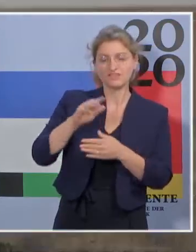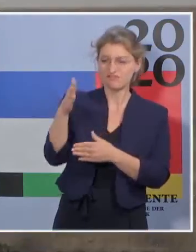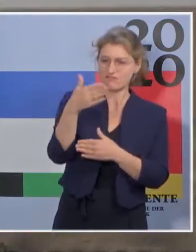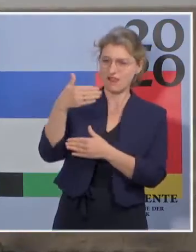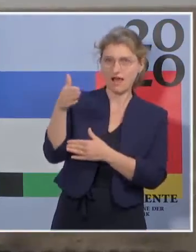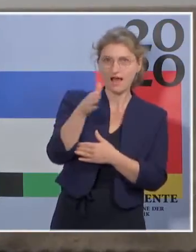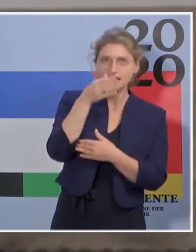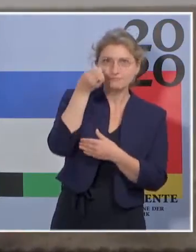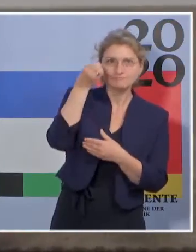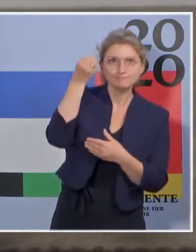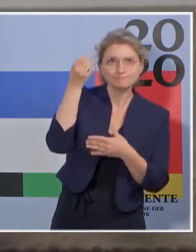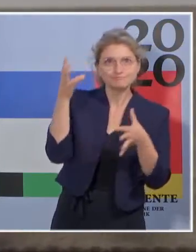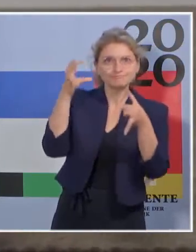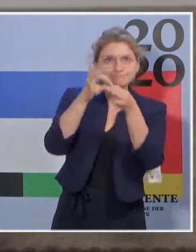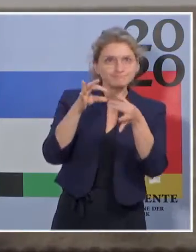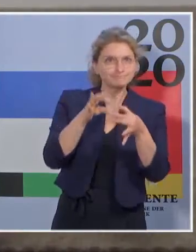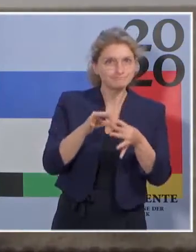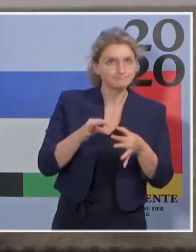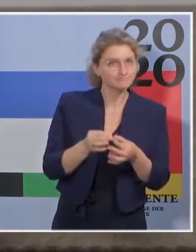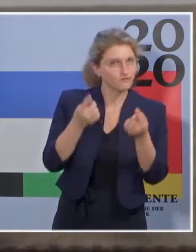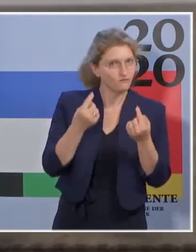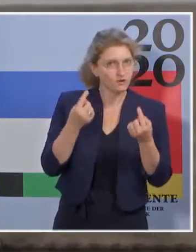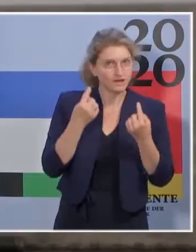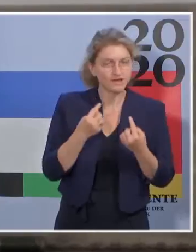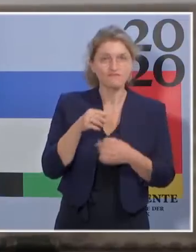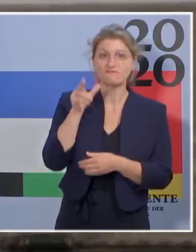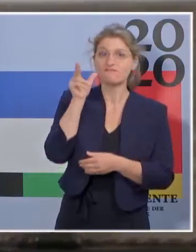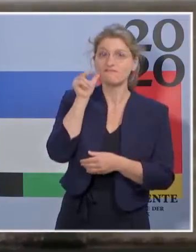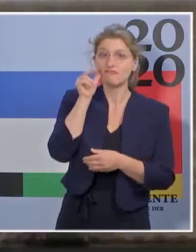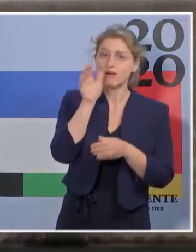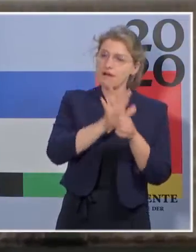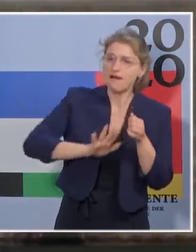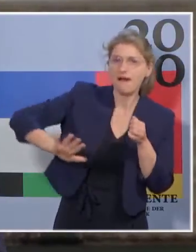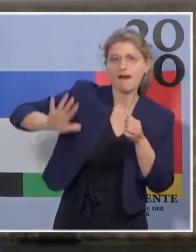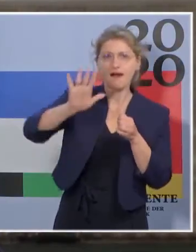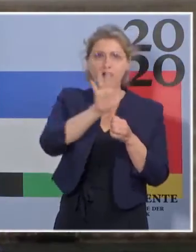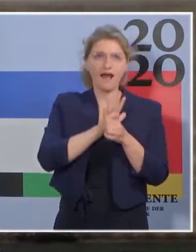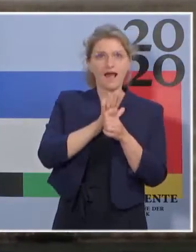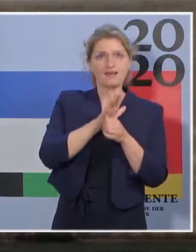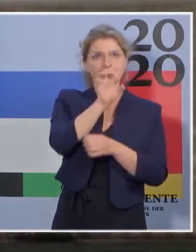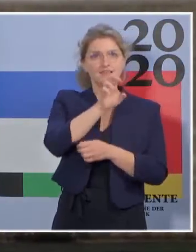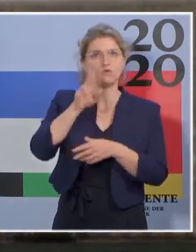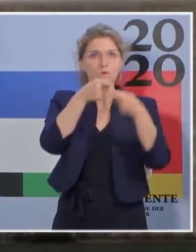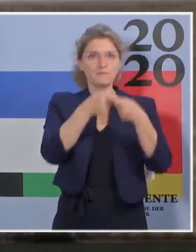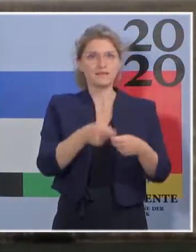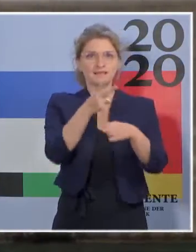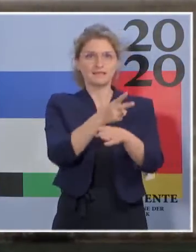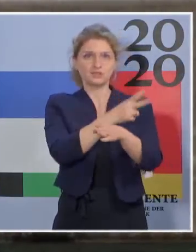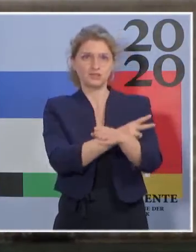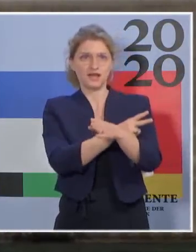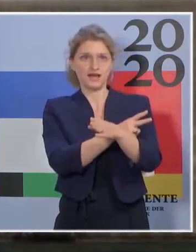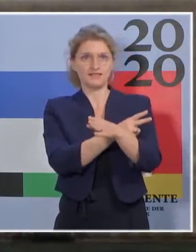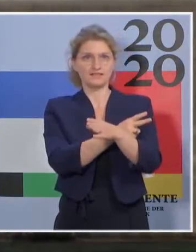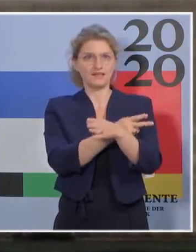die sich zusammensetzt aus den Farben aller Flaggen der EU-Mitgliedstaaten, übrigens nach